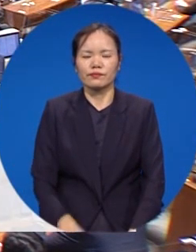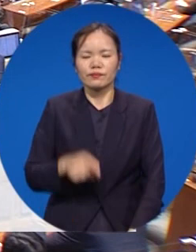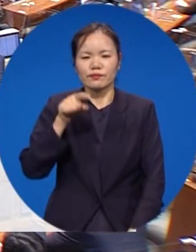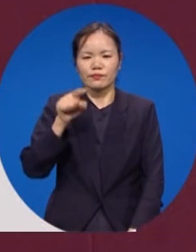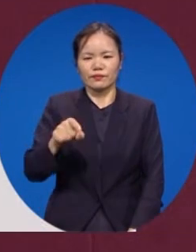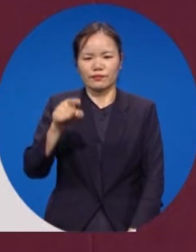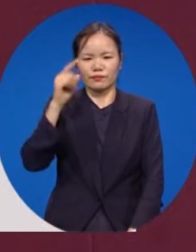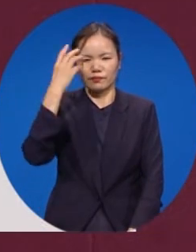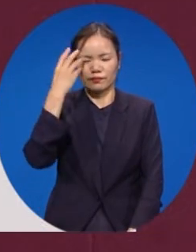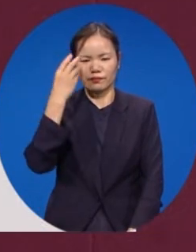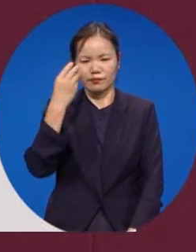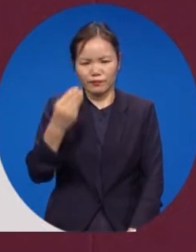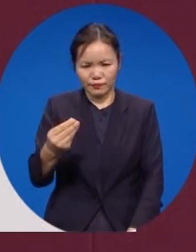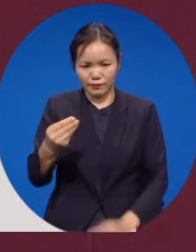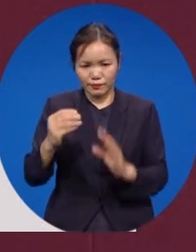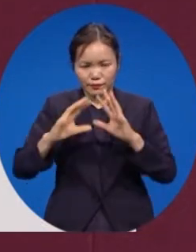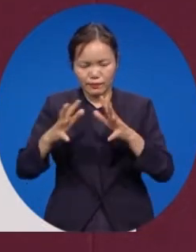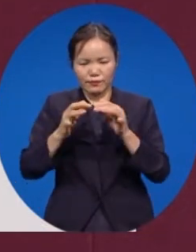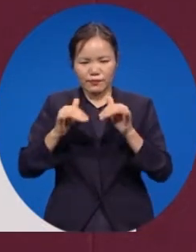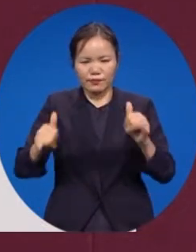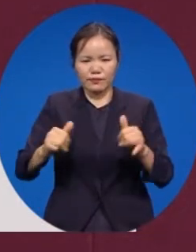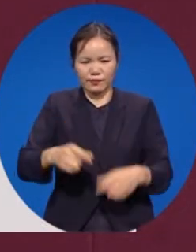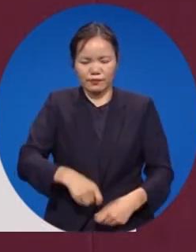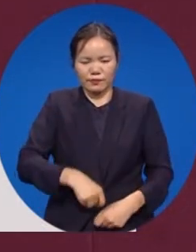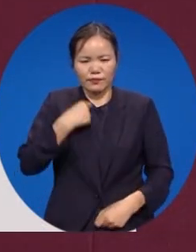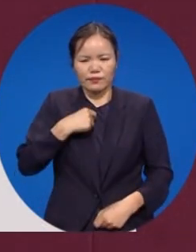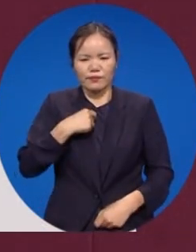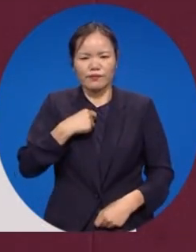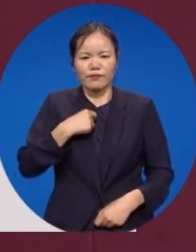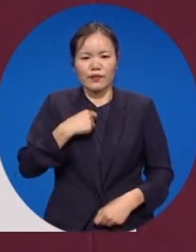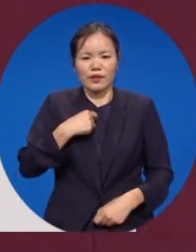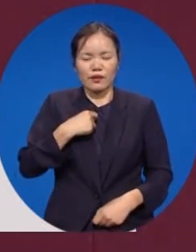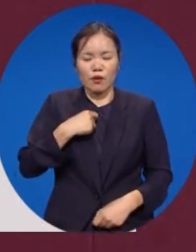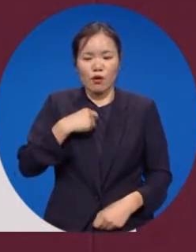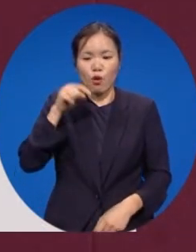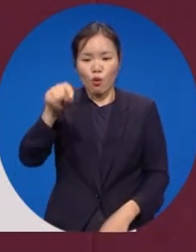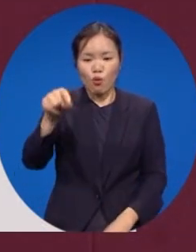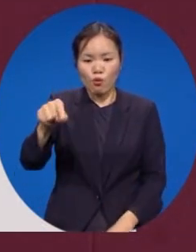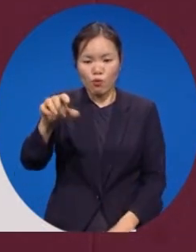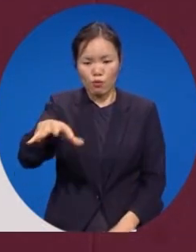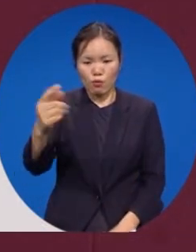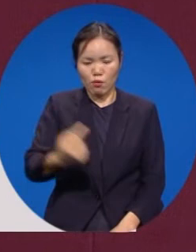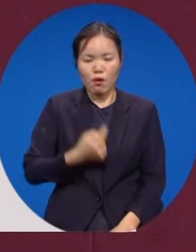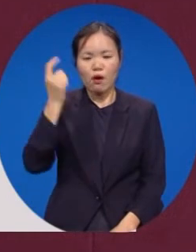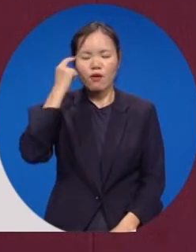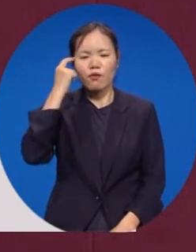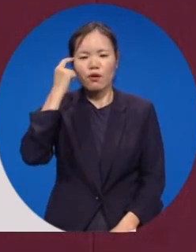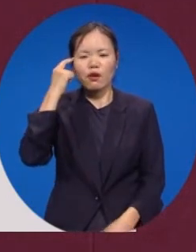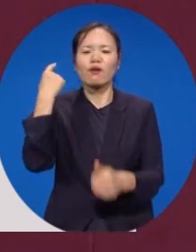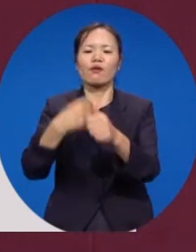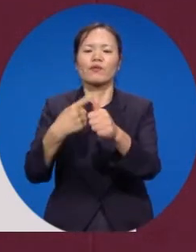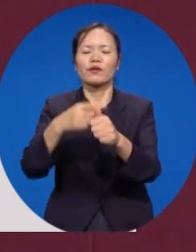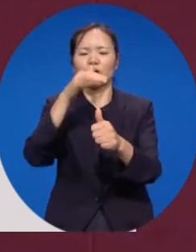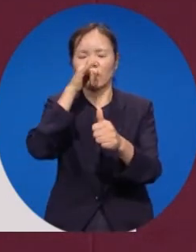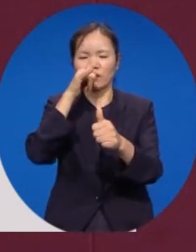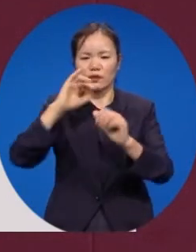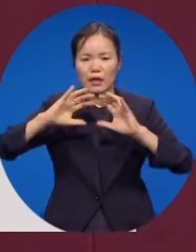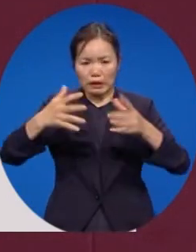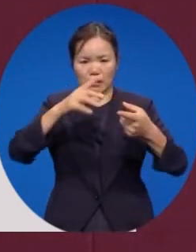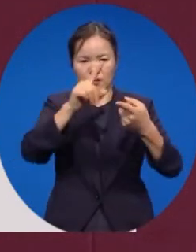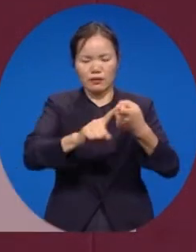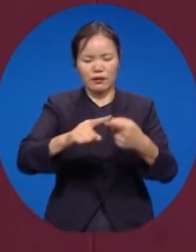그것을 본 국민들은 정의, 네가 왜 거기서 나와라고 조소하고 있습니다. 정말